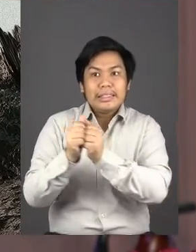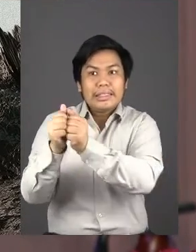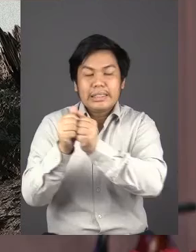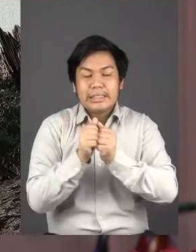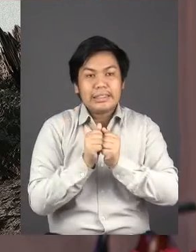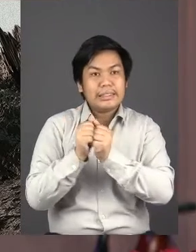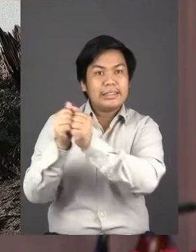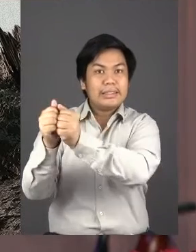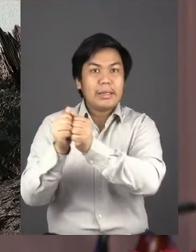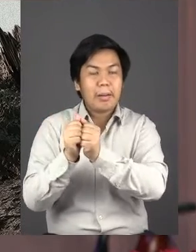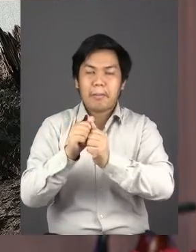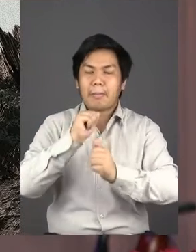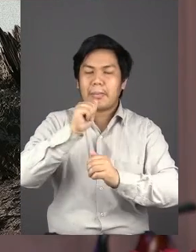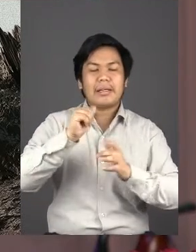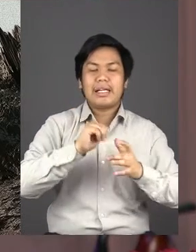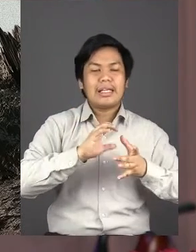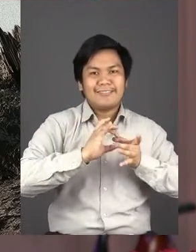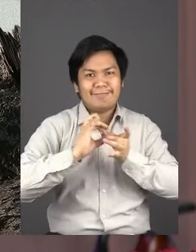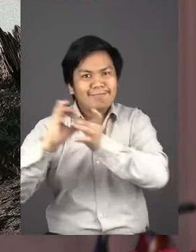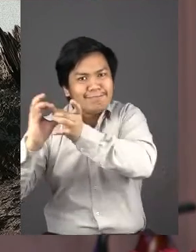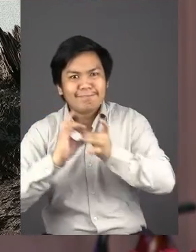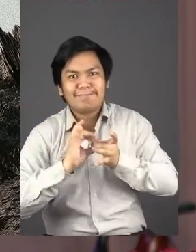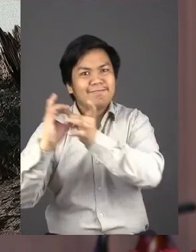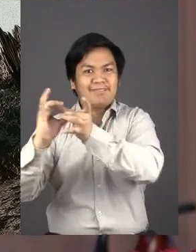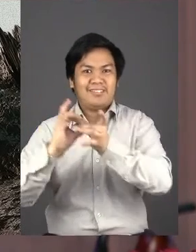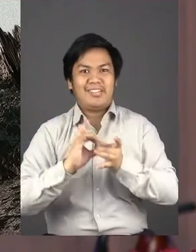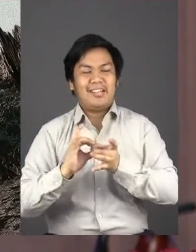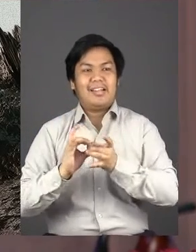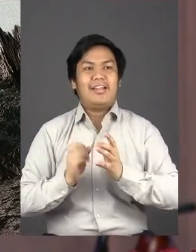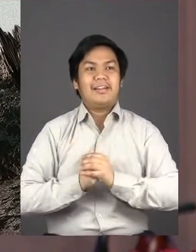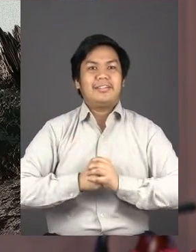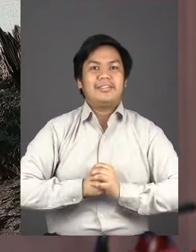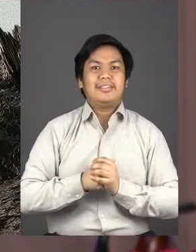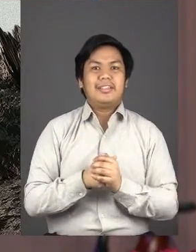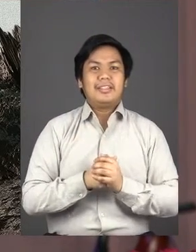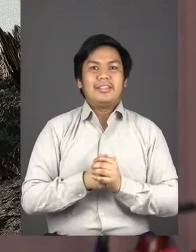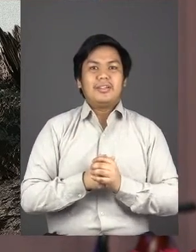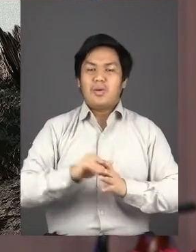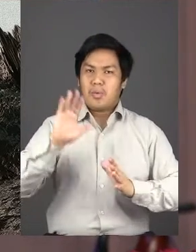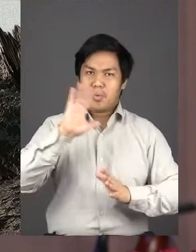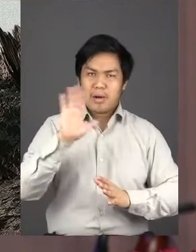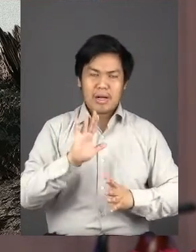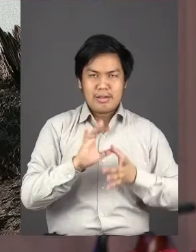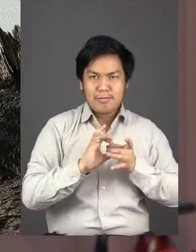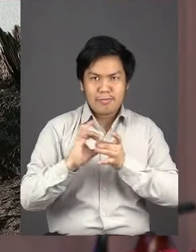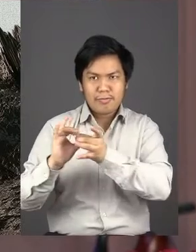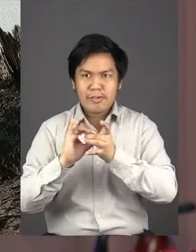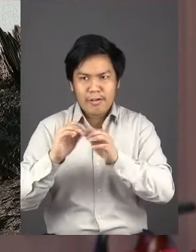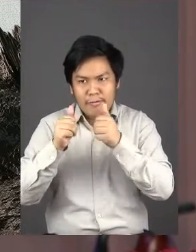nakikipartner. Hindi dapat maging partner ng sons of disobedience.